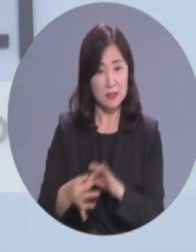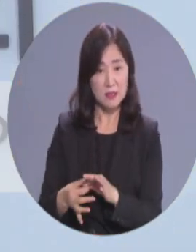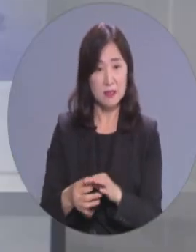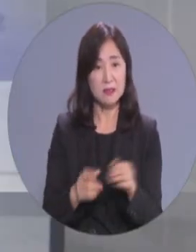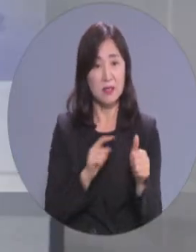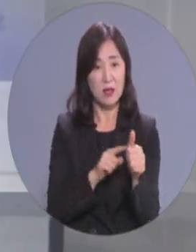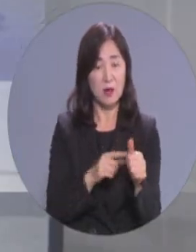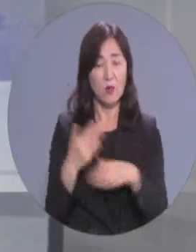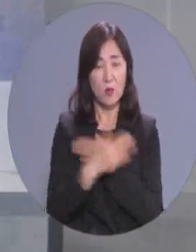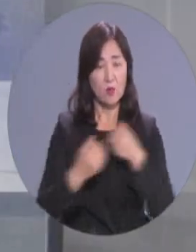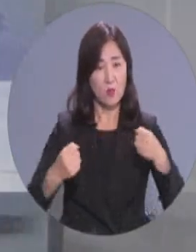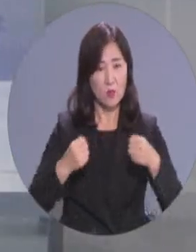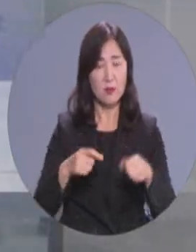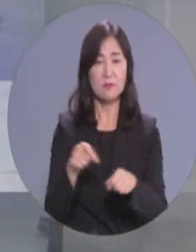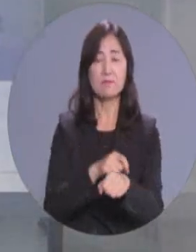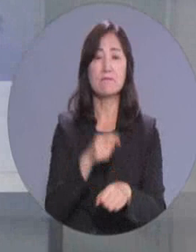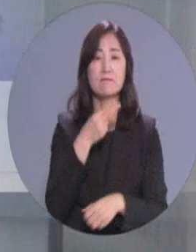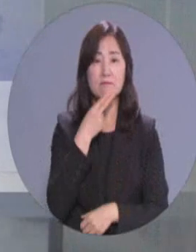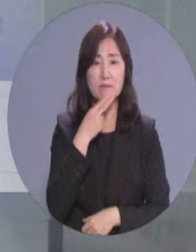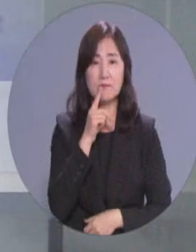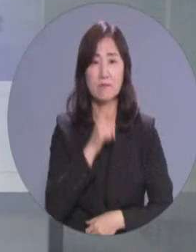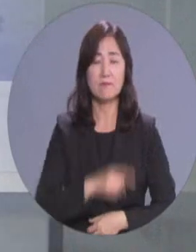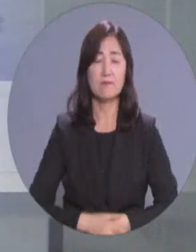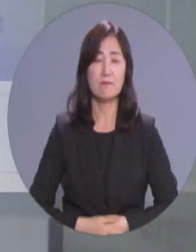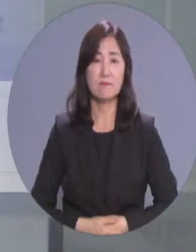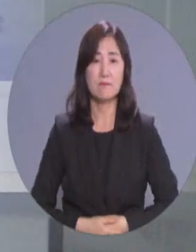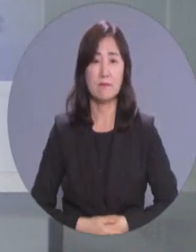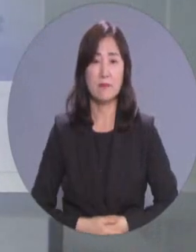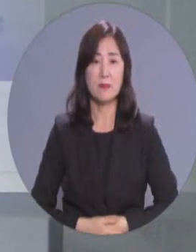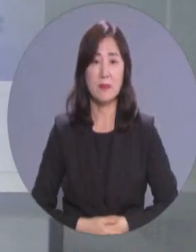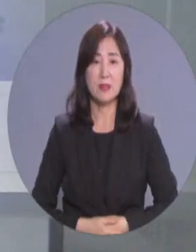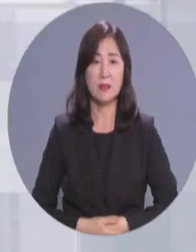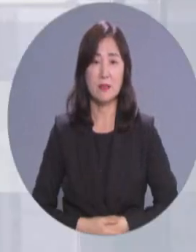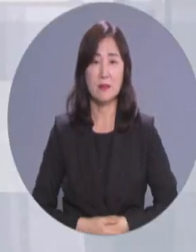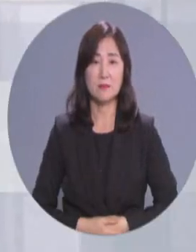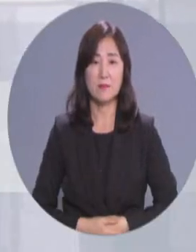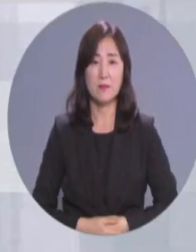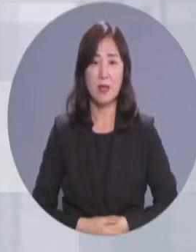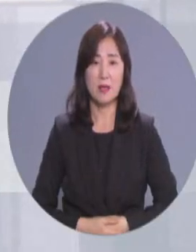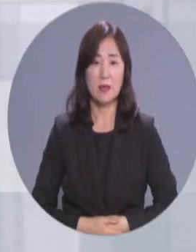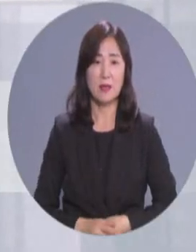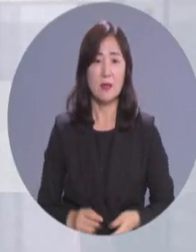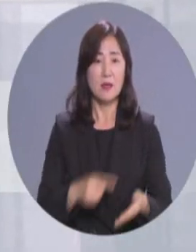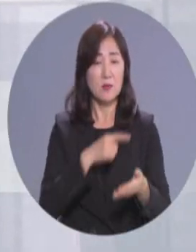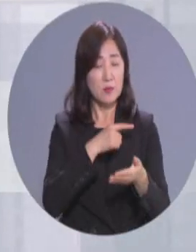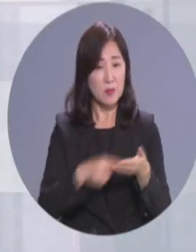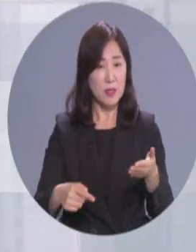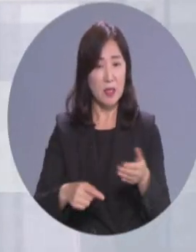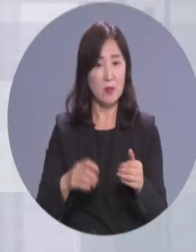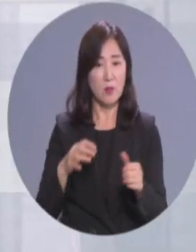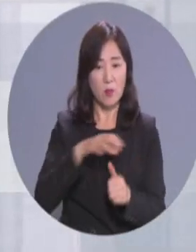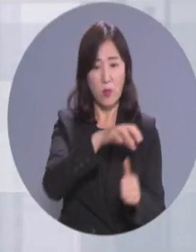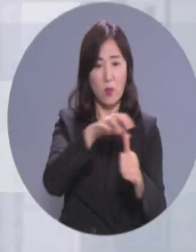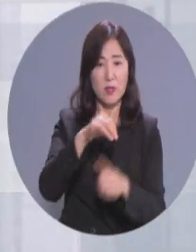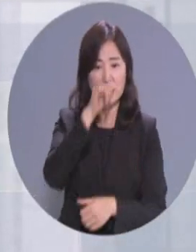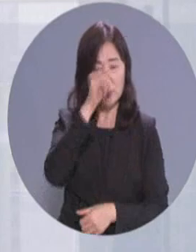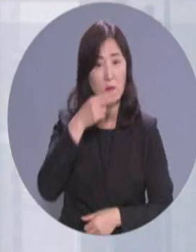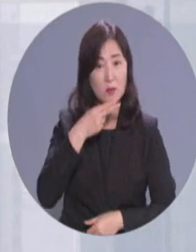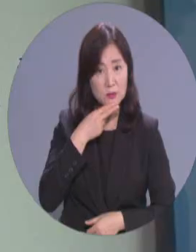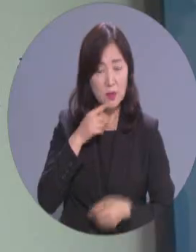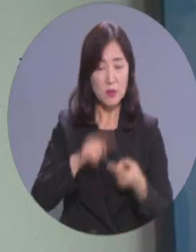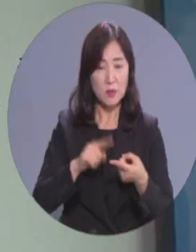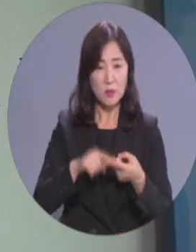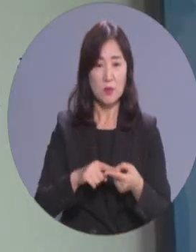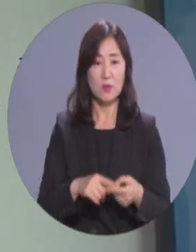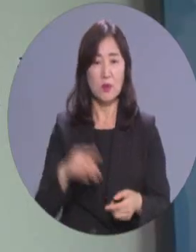건강상 특 사항은 없는 것으로 전해졌으며 원는 피폭자 보호조치가 충분했는지 방사선